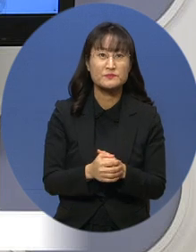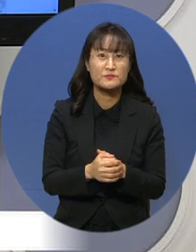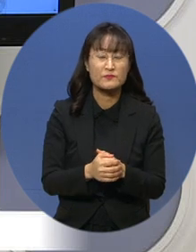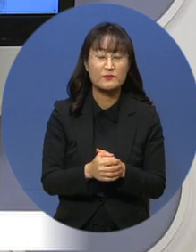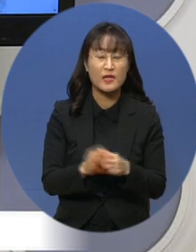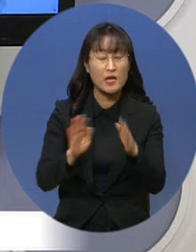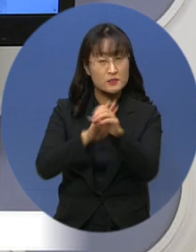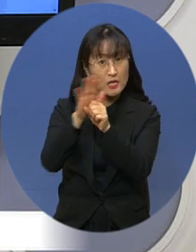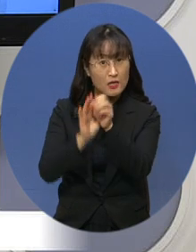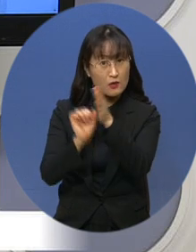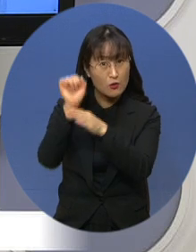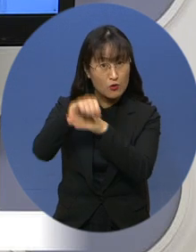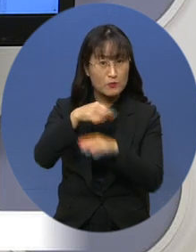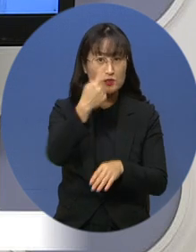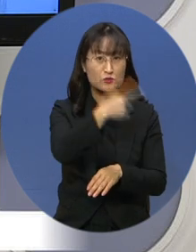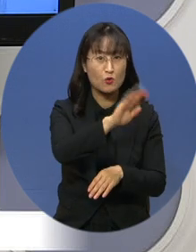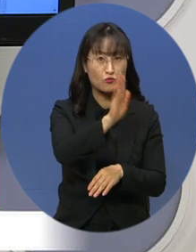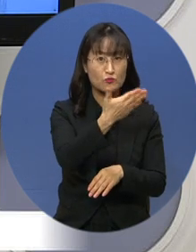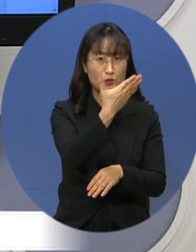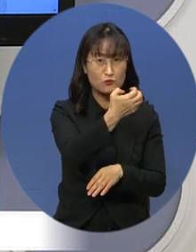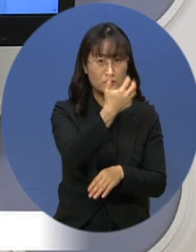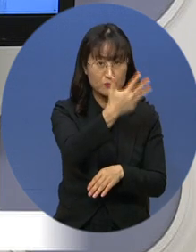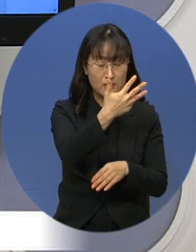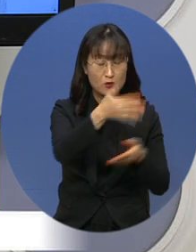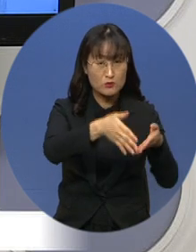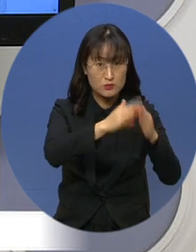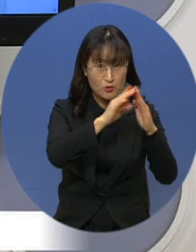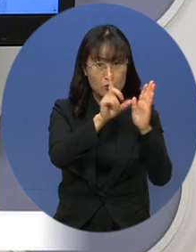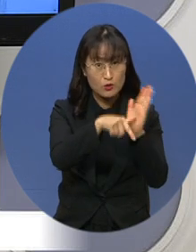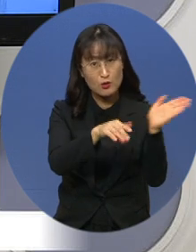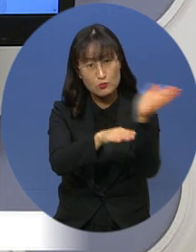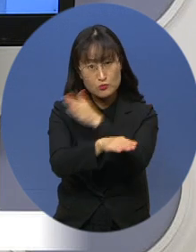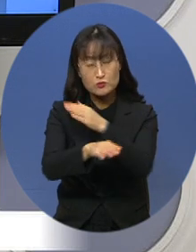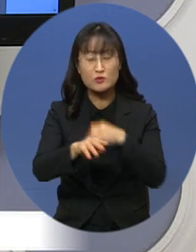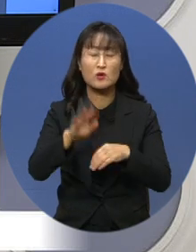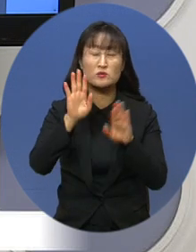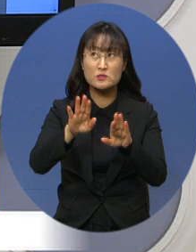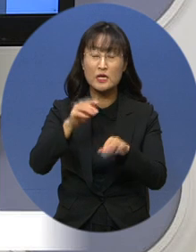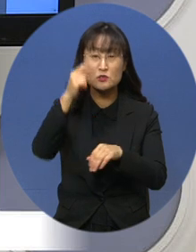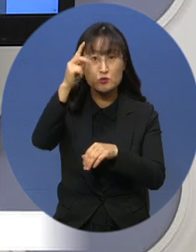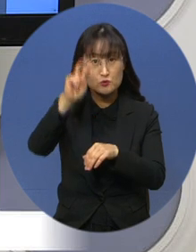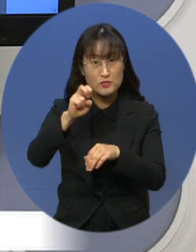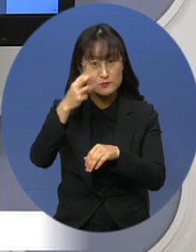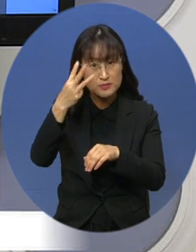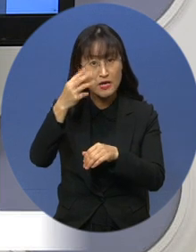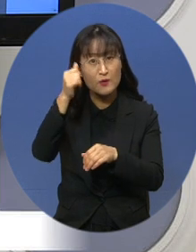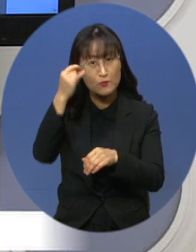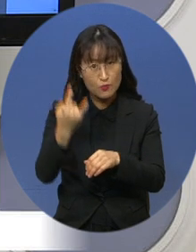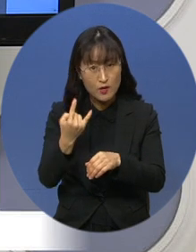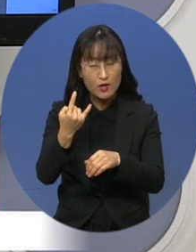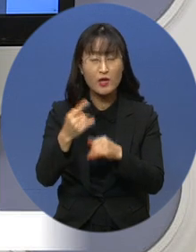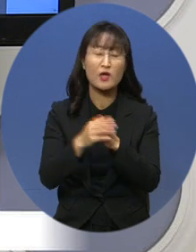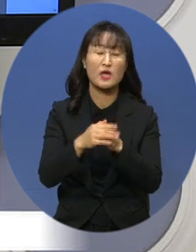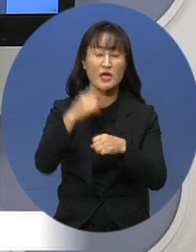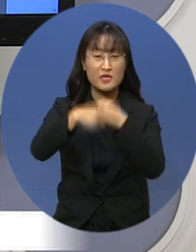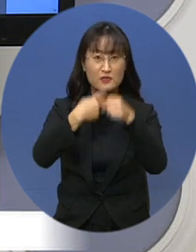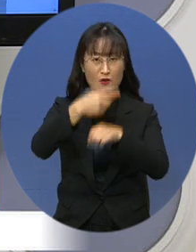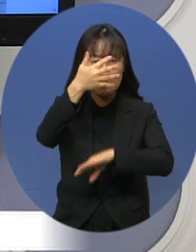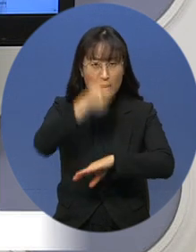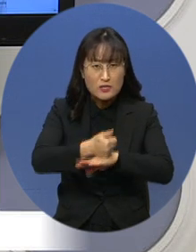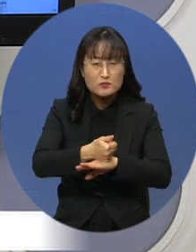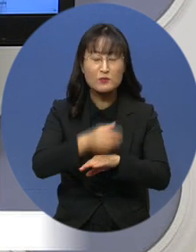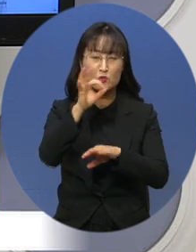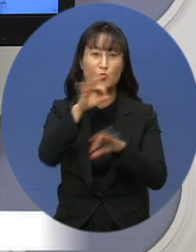사랑의 열매 는 1998년 창립 2호 총 숨을 세 번의 연말 연시 범국민적 모금 운동을 진행해